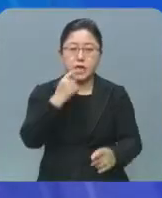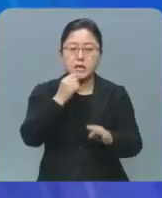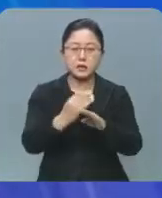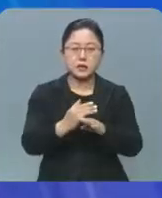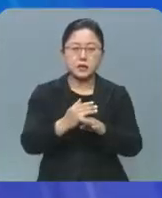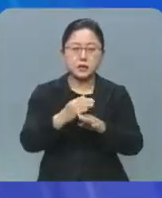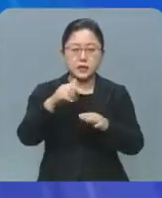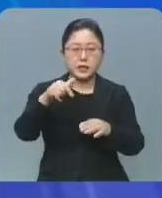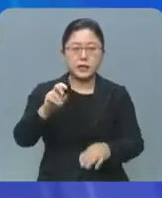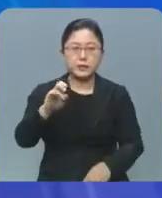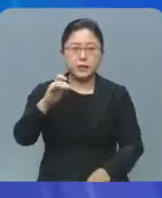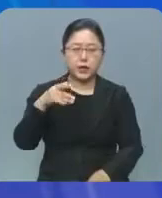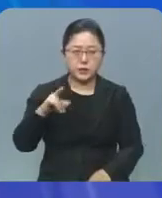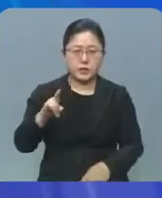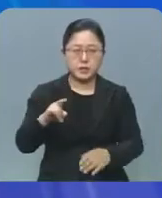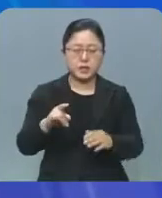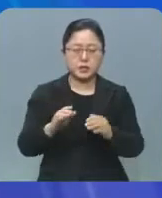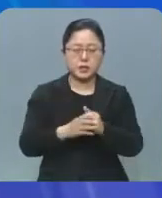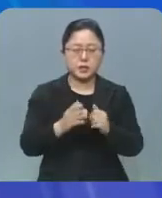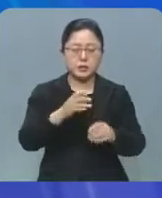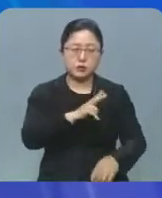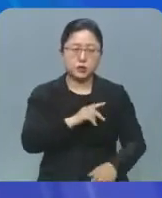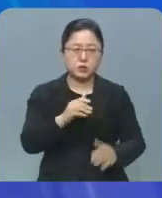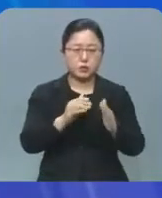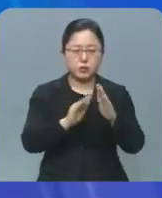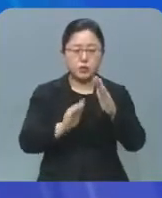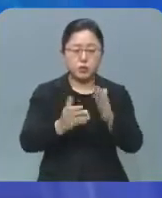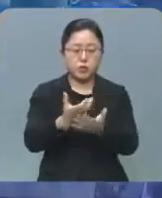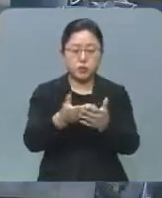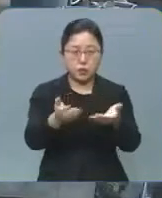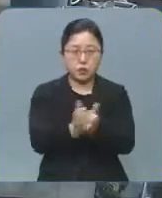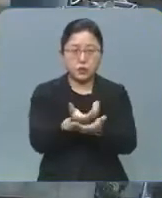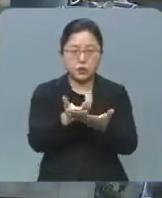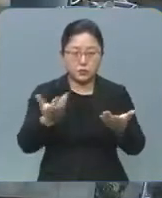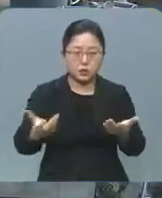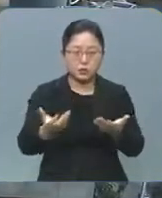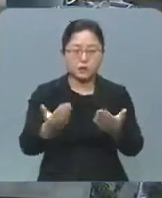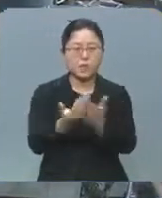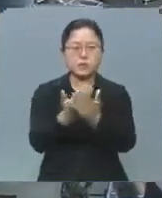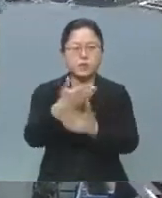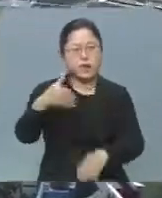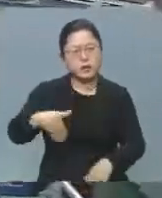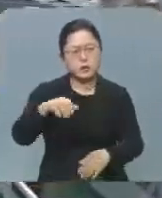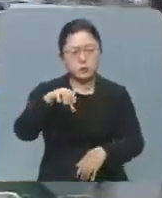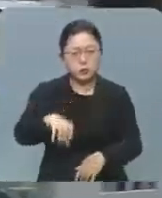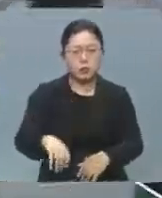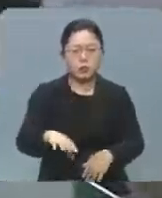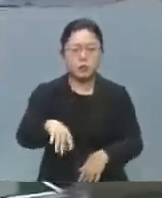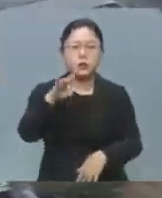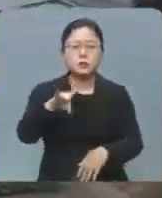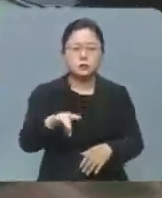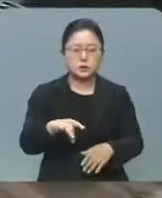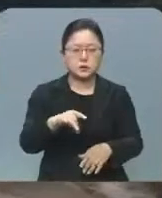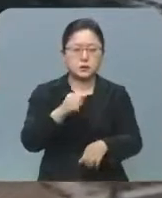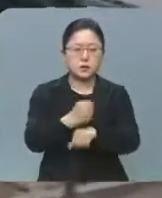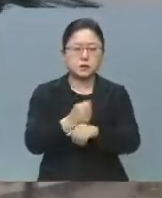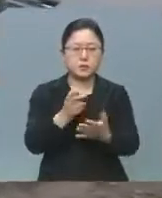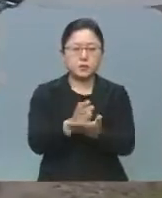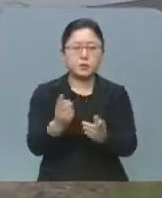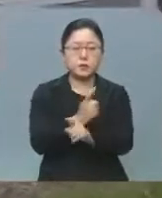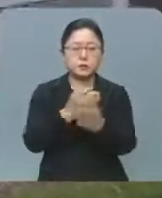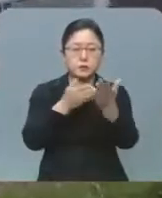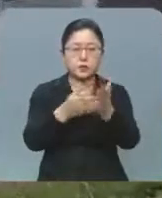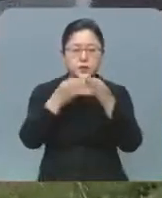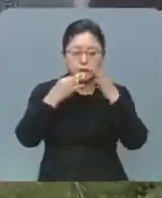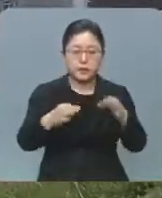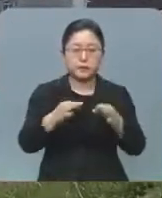더불어민주당 김회재 의원이 공공기관 이전 시 낙후 지역을 우선 배려하는 내용의 법률안 개정안을 발의했습니다. 김회재